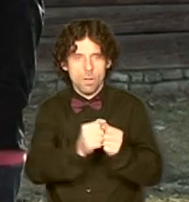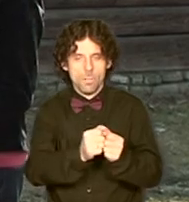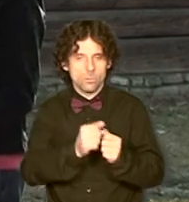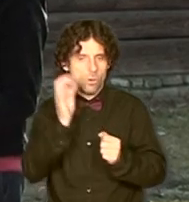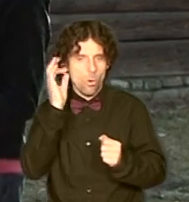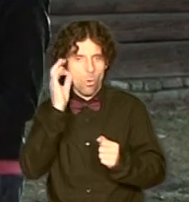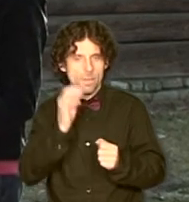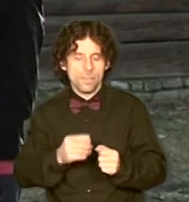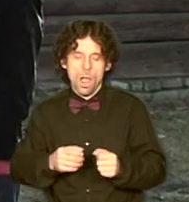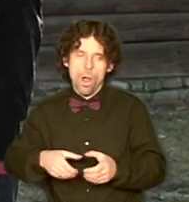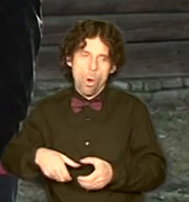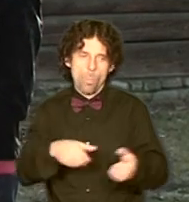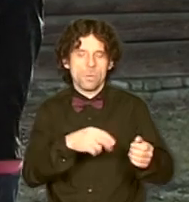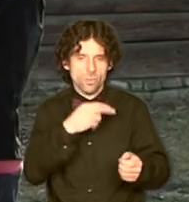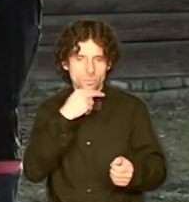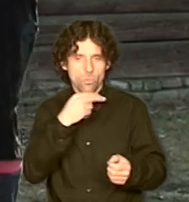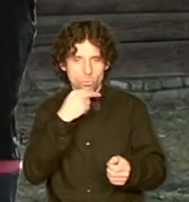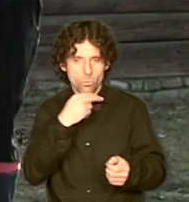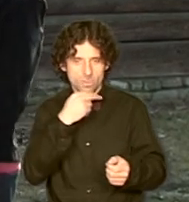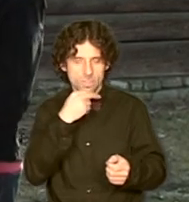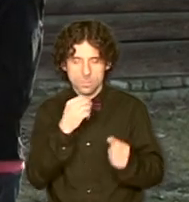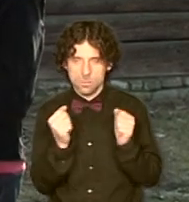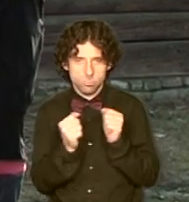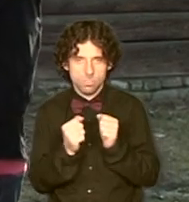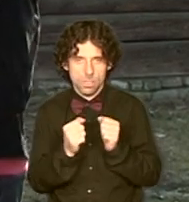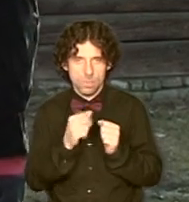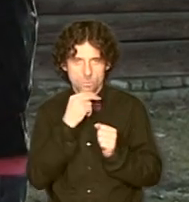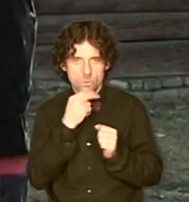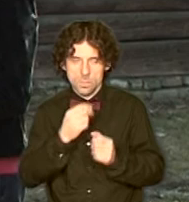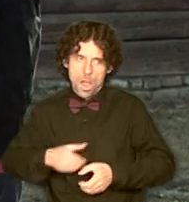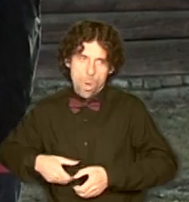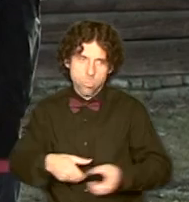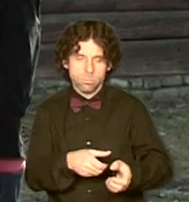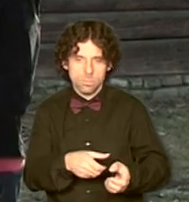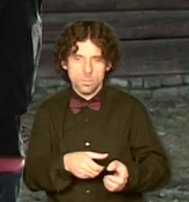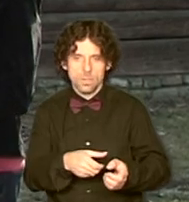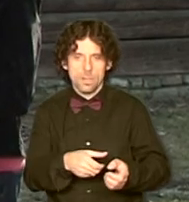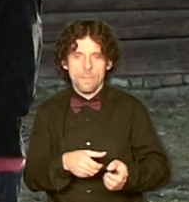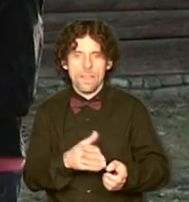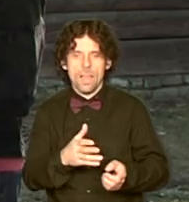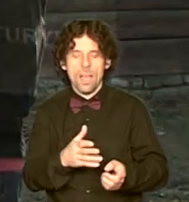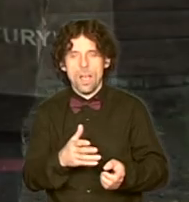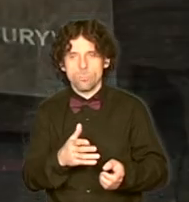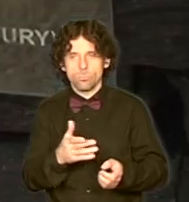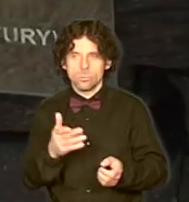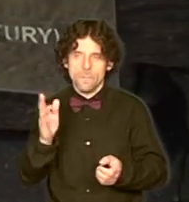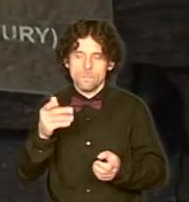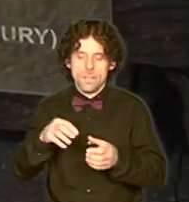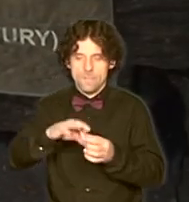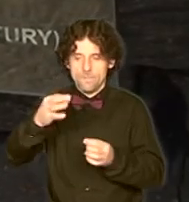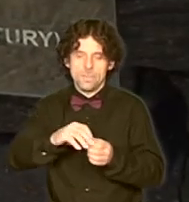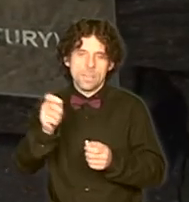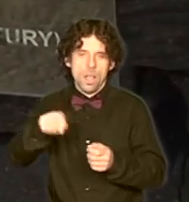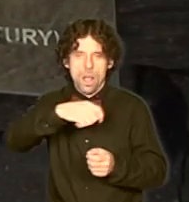złapać taką kobietę, solidnie ją oblać taką, na przykład, lodowatą wodą ze studni, a potem właśnie wysuszyć ją tą